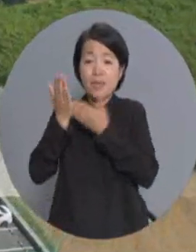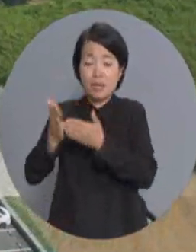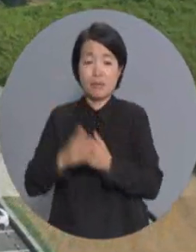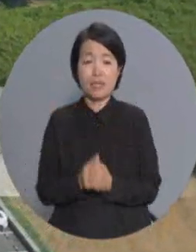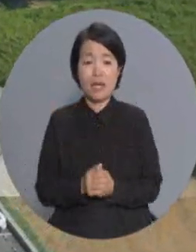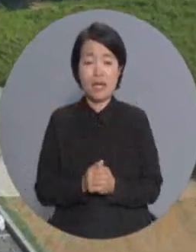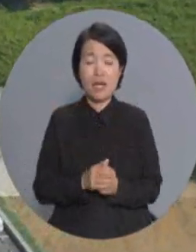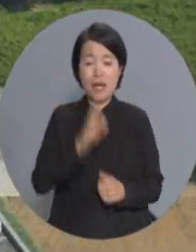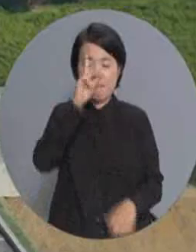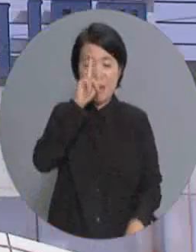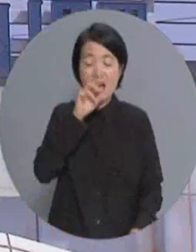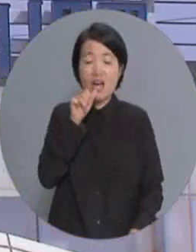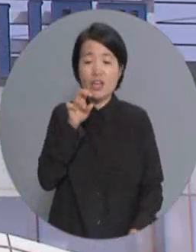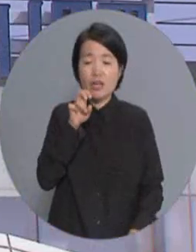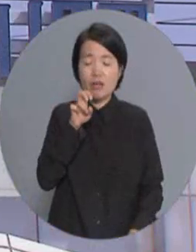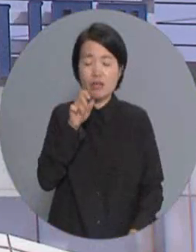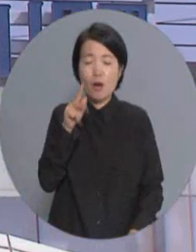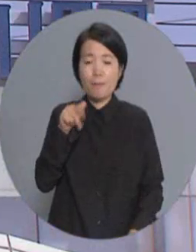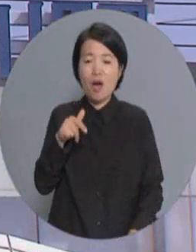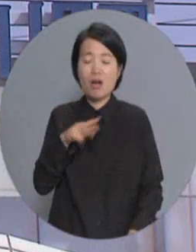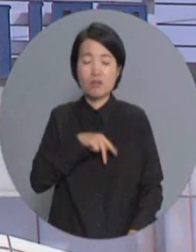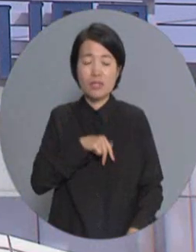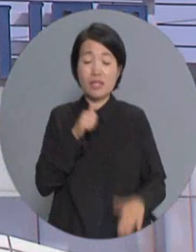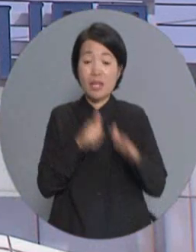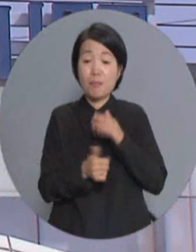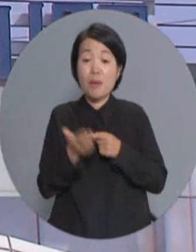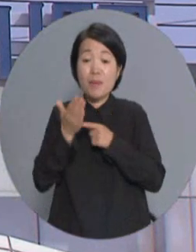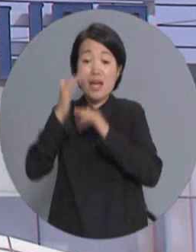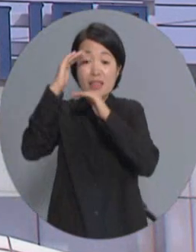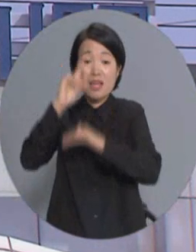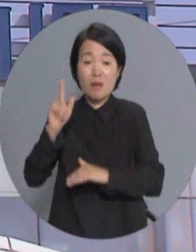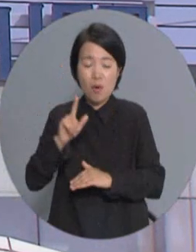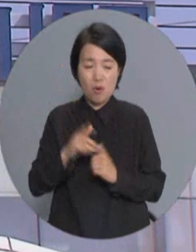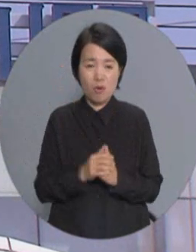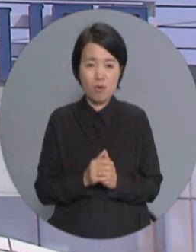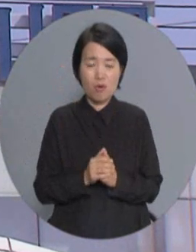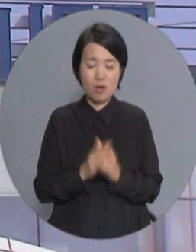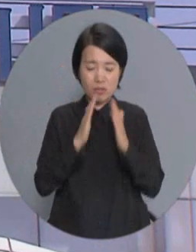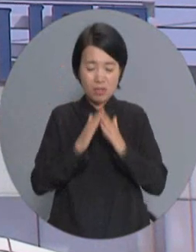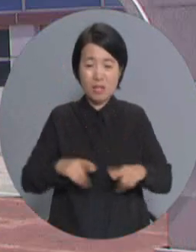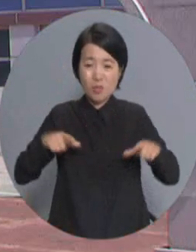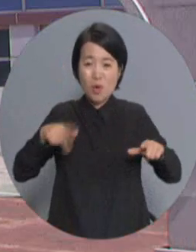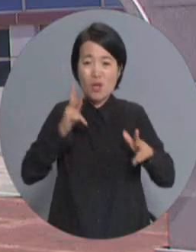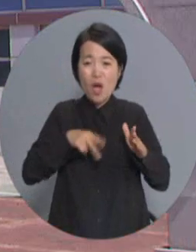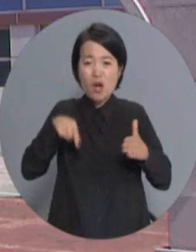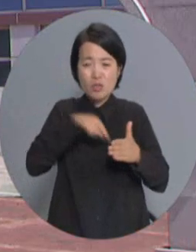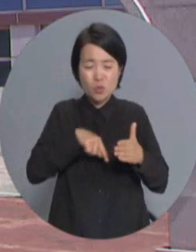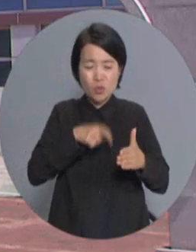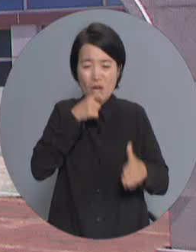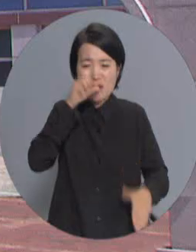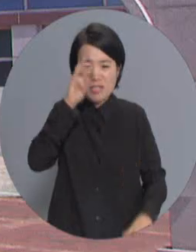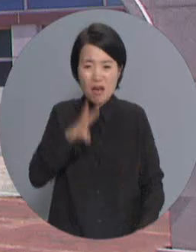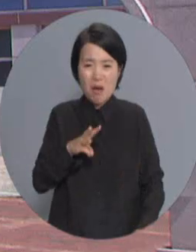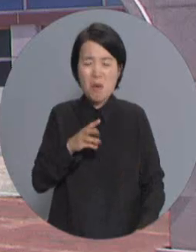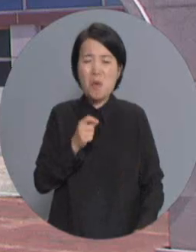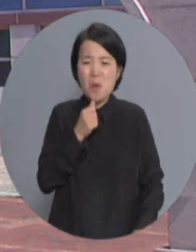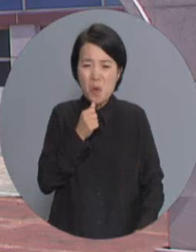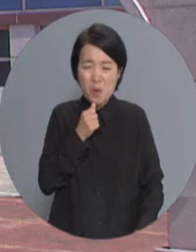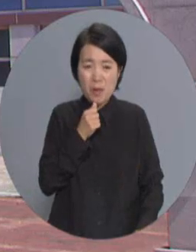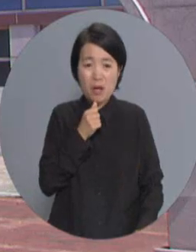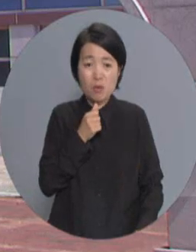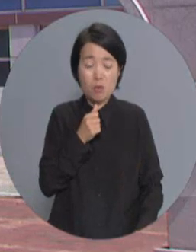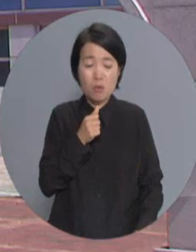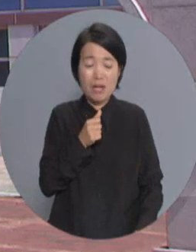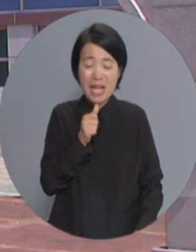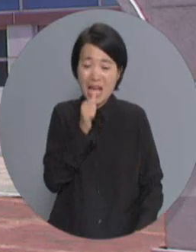박영 의원이 대표 발휘한 건의안을 통해 여천역이 전라선 역 중에서 가장 작은 역으로 대피선조차 없는